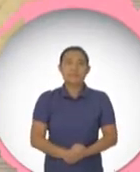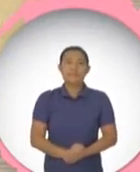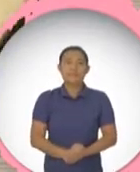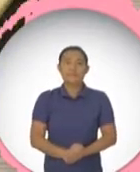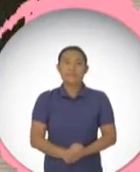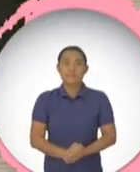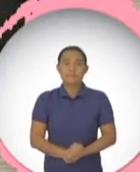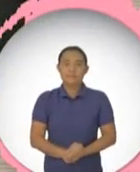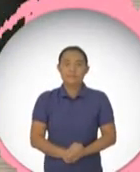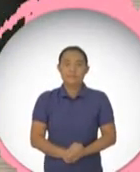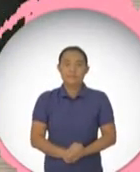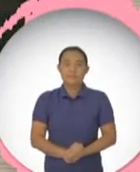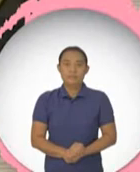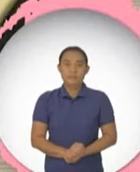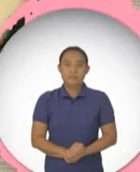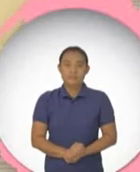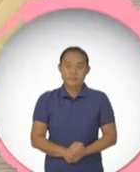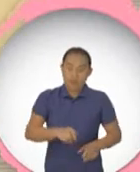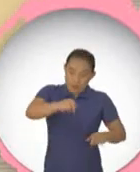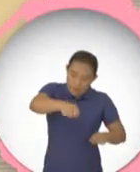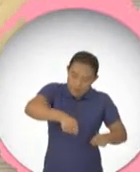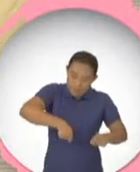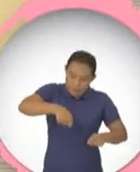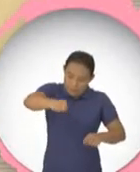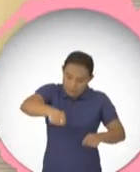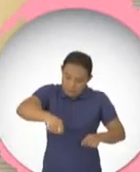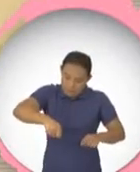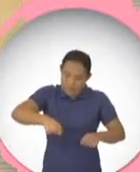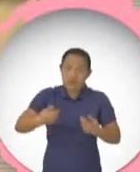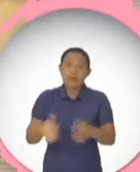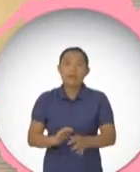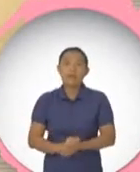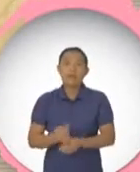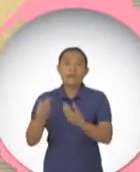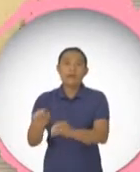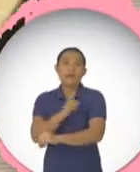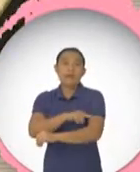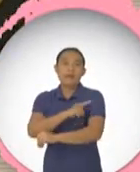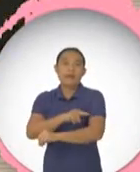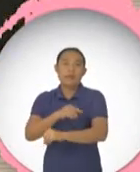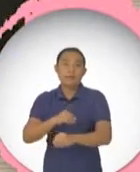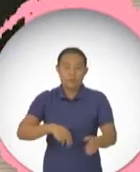รียบร้อยเดี๋ยวเราก็จะทาไข่ขาวนะคะแล้วก็โรยน้ำตาล